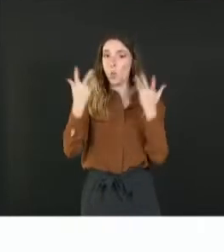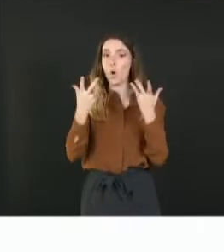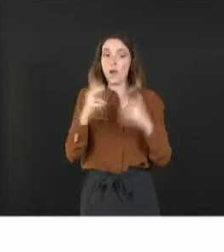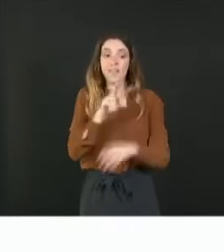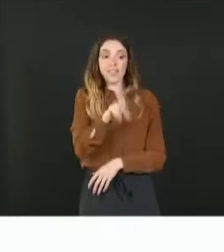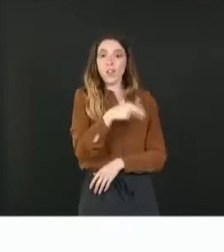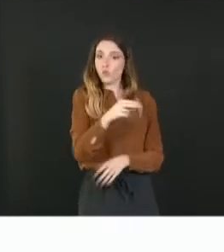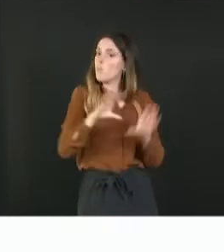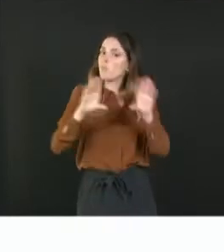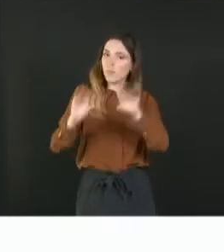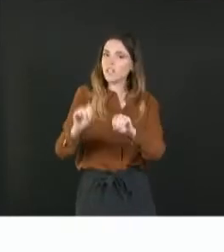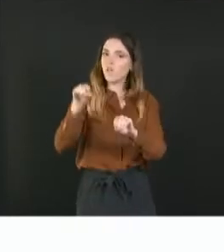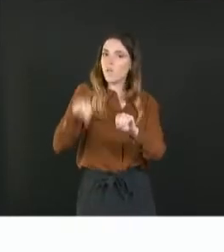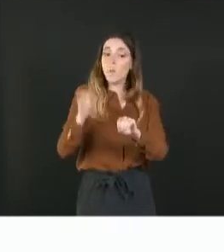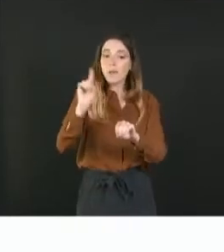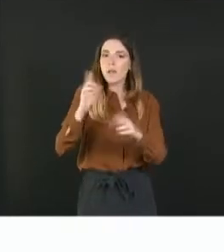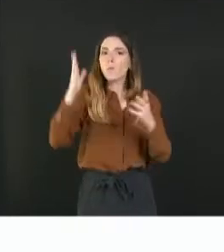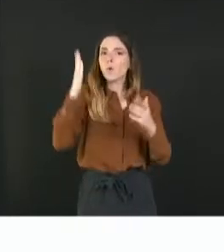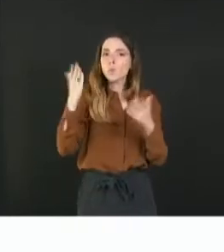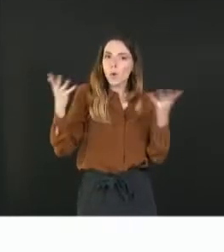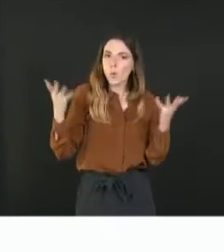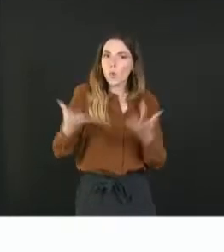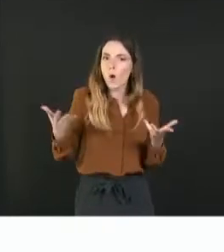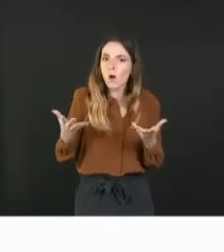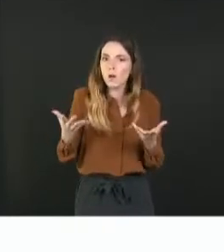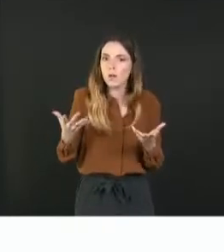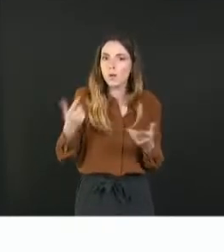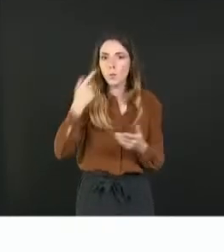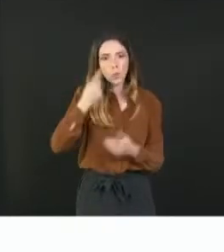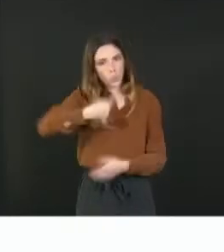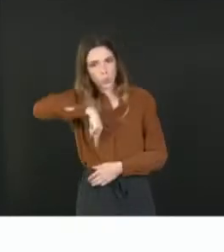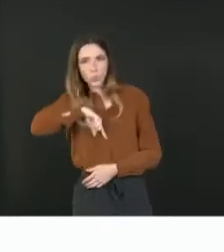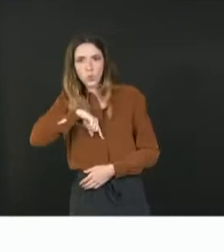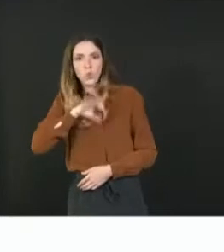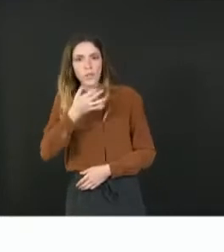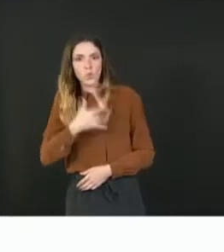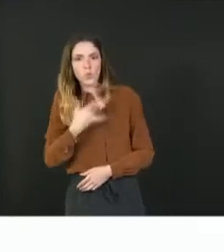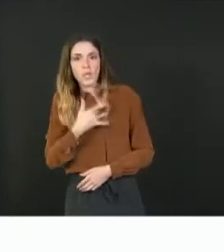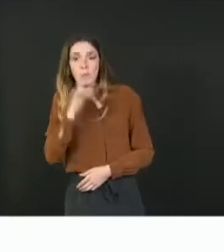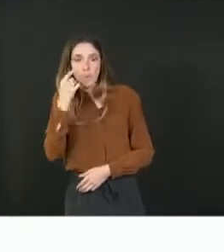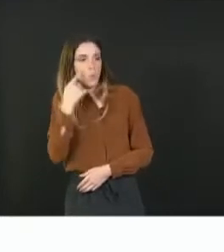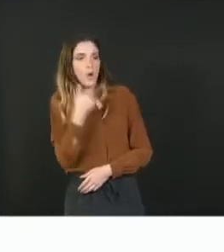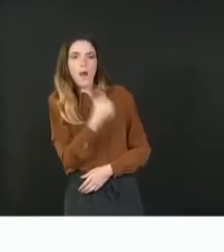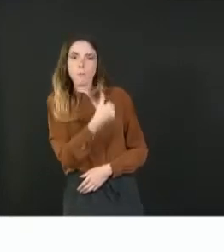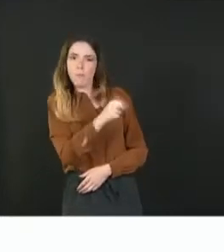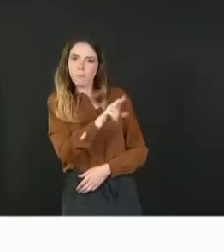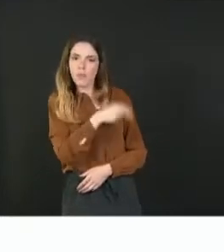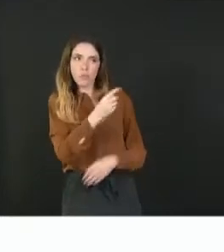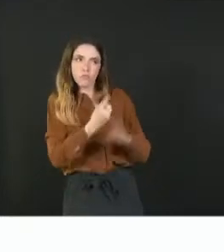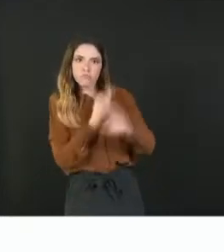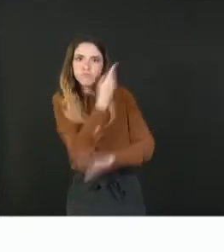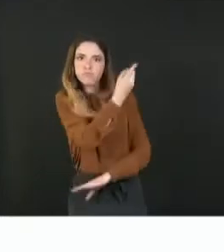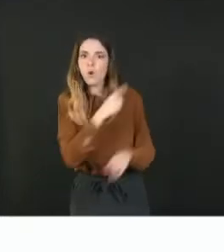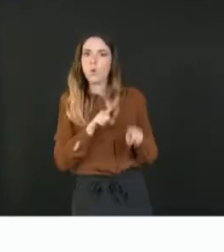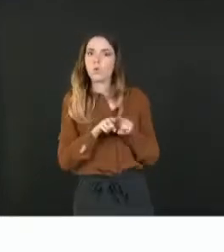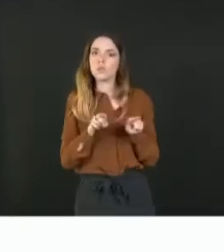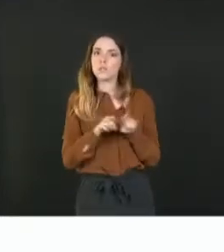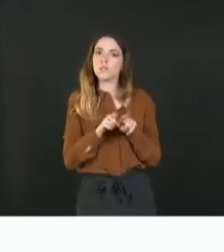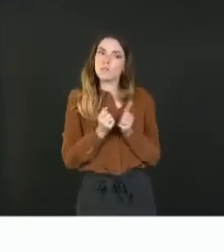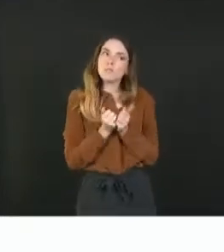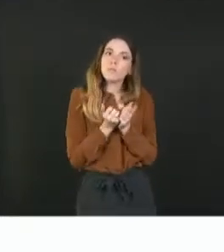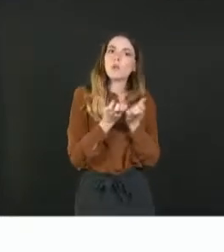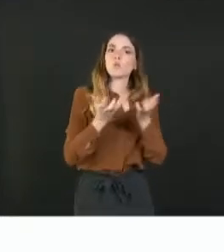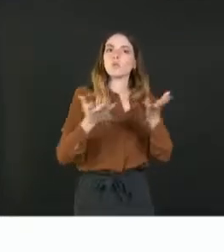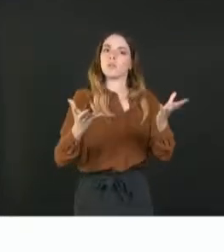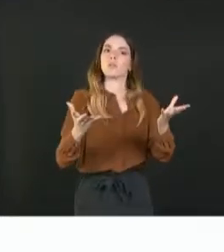nous apporter tout un ensemble de fonctions utiles, mais aussi elle-même pour se maintenir et pour prospérer. Et ça, c'est assez intéressant de